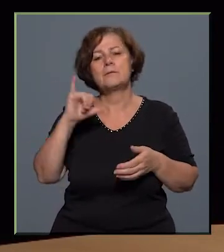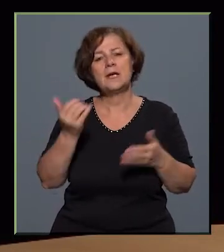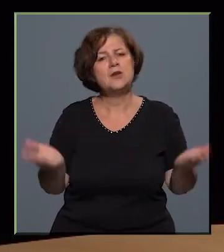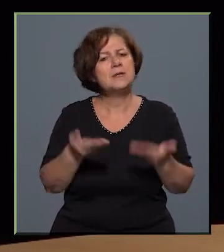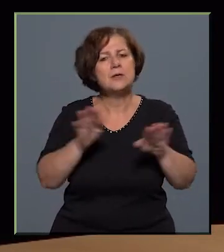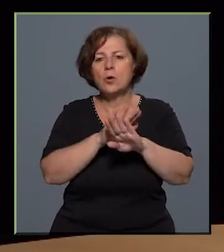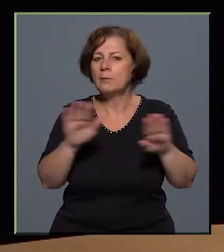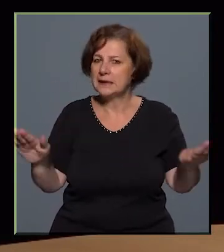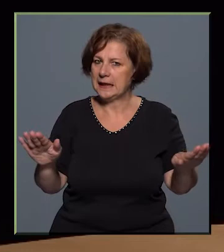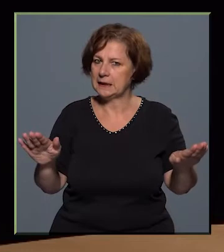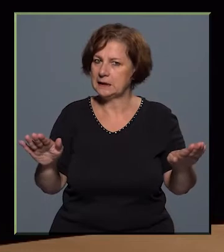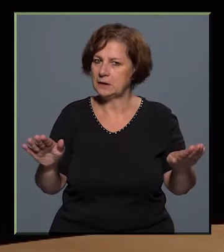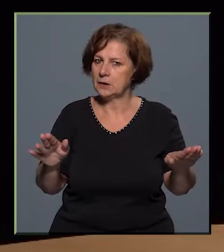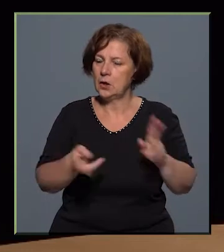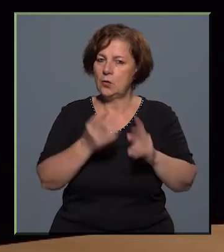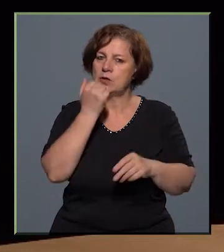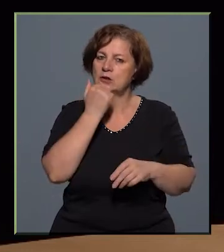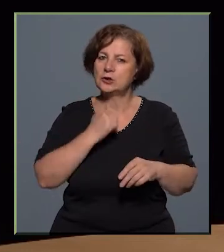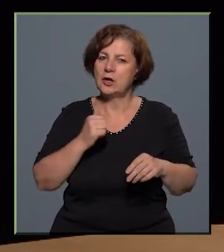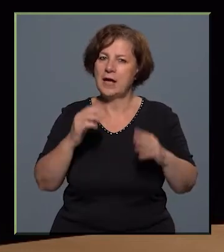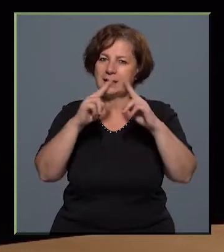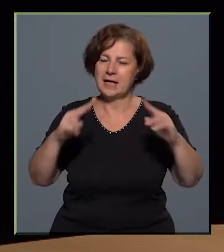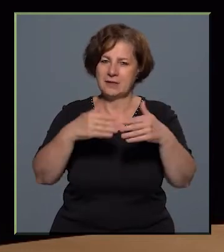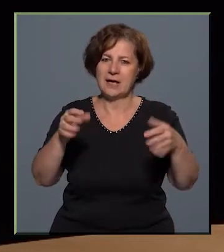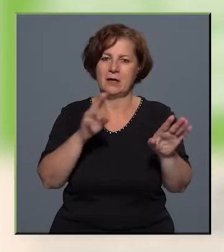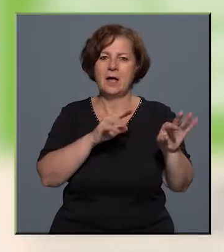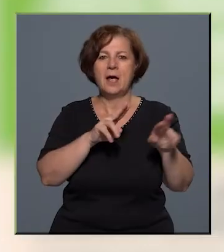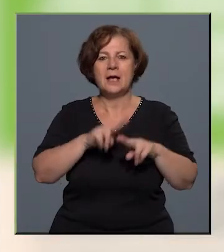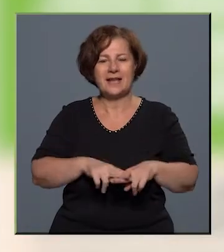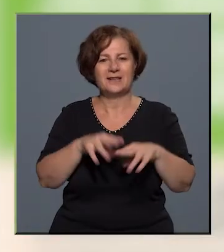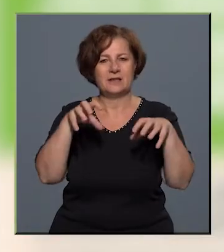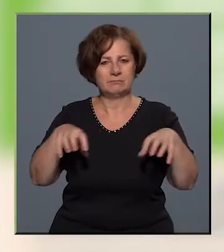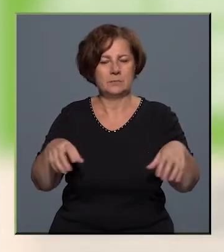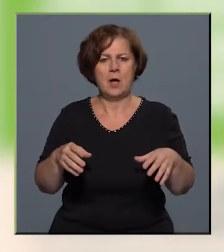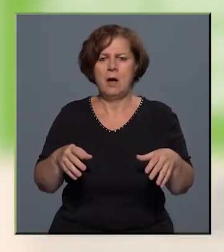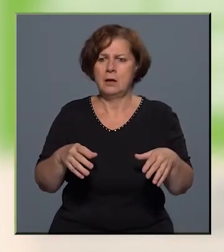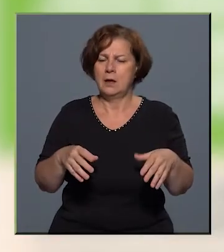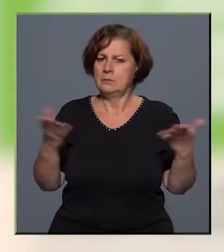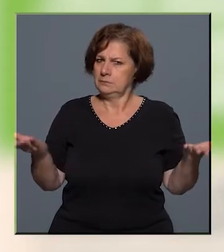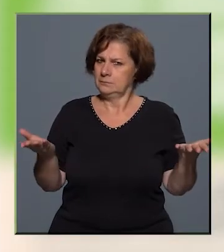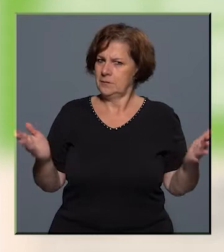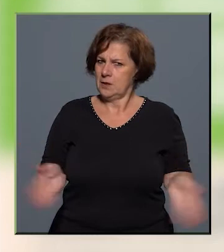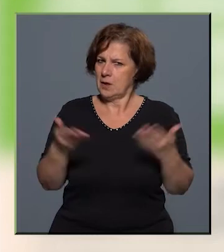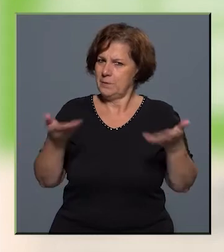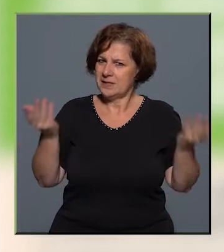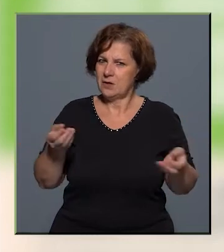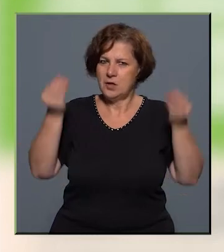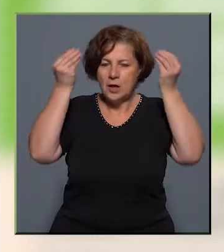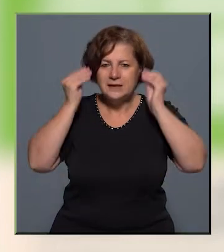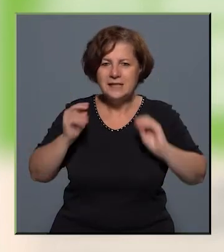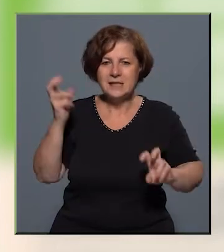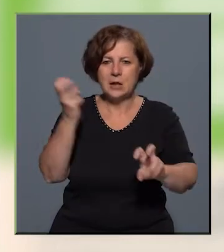és biztatok mindenkit, hogy a saját házatáján tegyen rendet. Olyannyira biztatja a